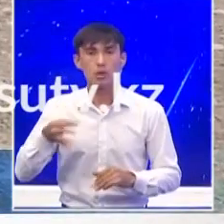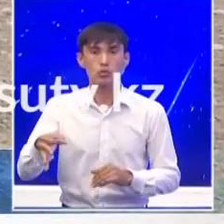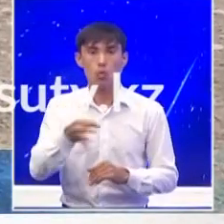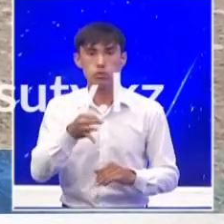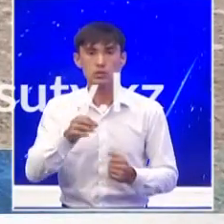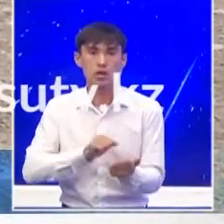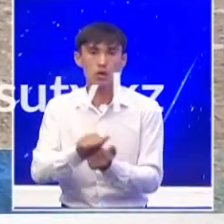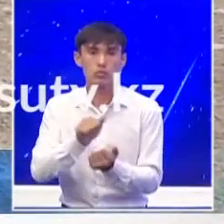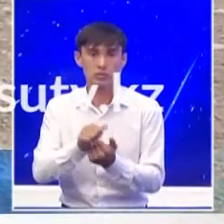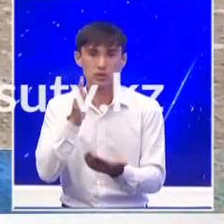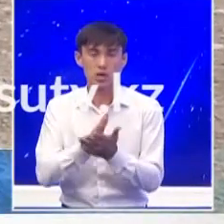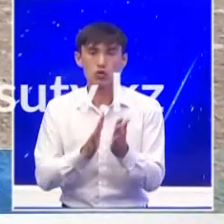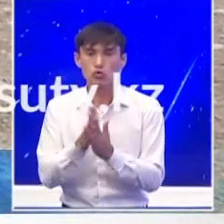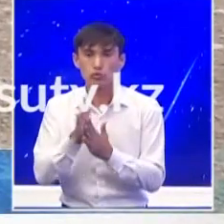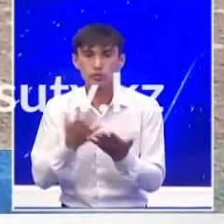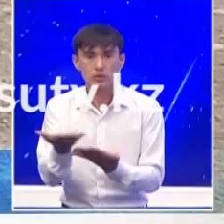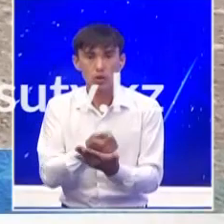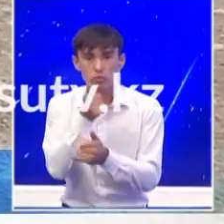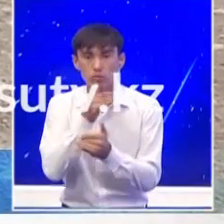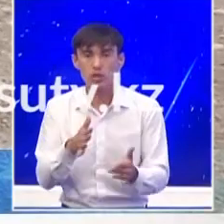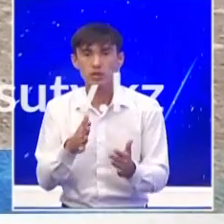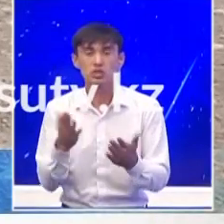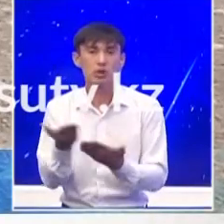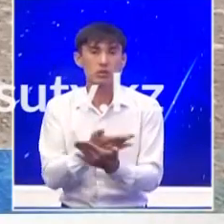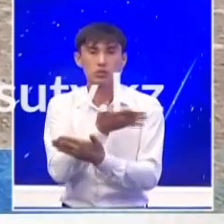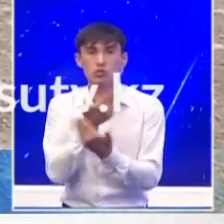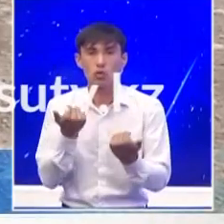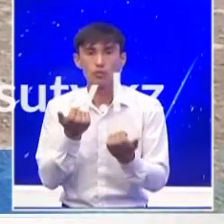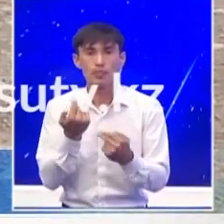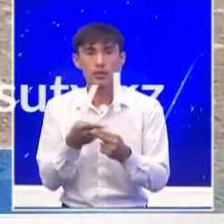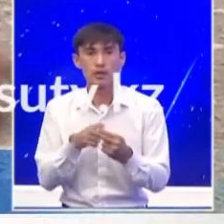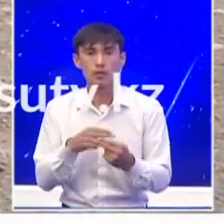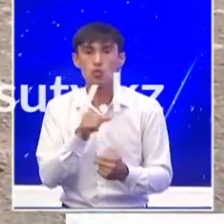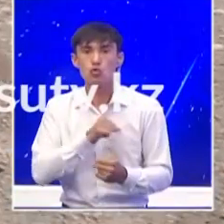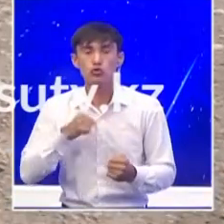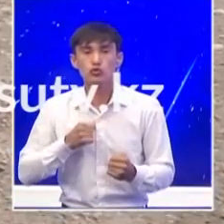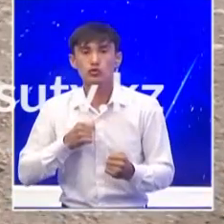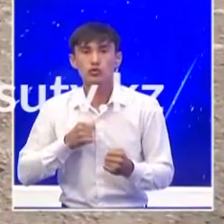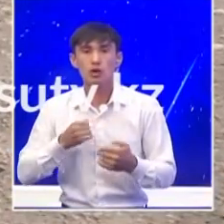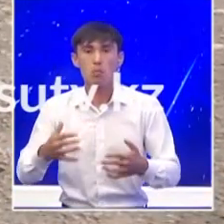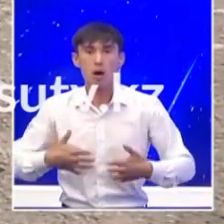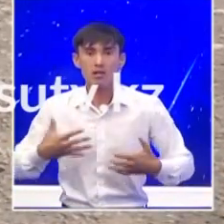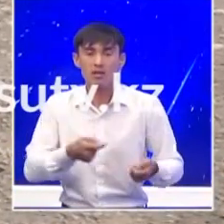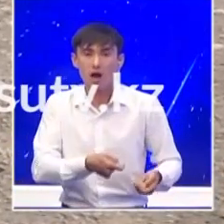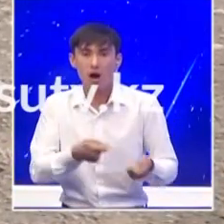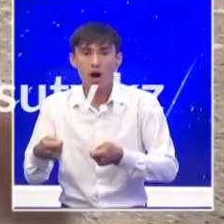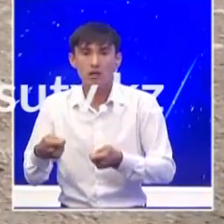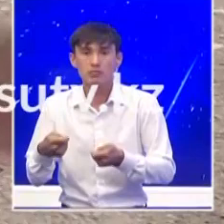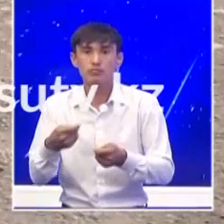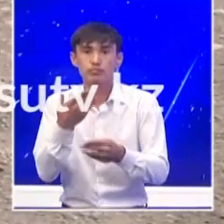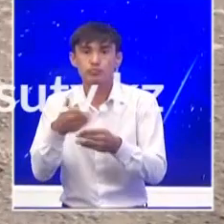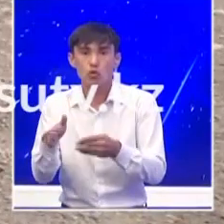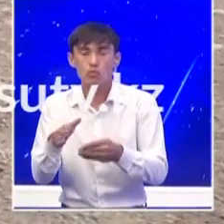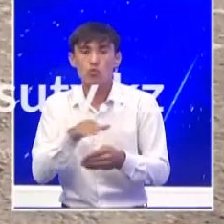қуаншылық. Шөп алынбай жатыр, шабындықта жоқ. Соған қарамай, өзінің малының, өзінің жанұясынан алып, жырып,